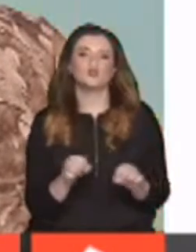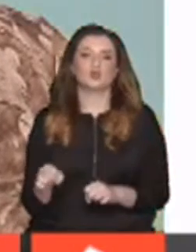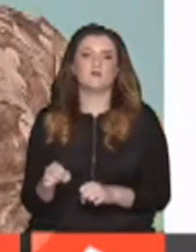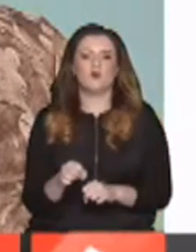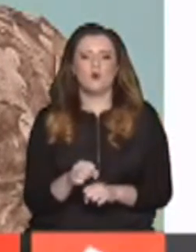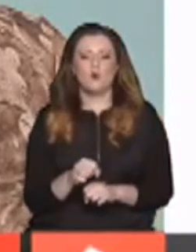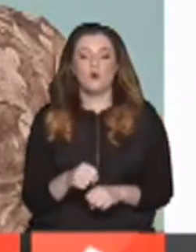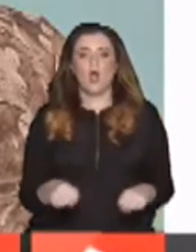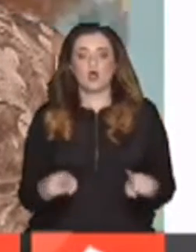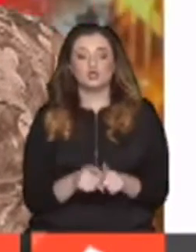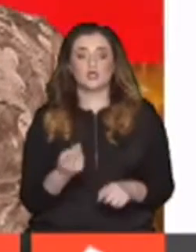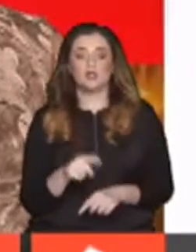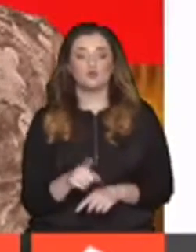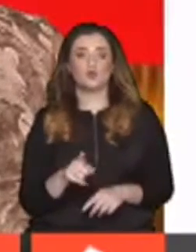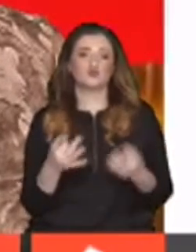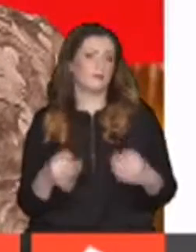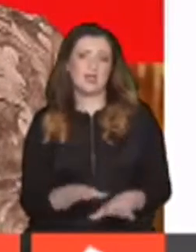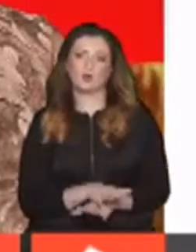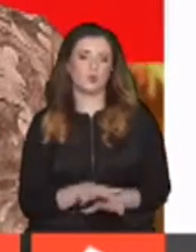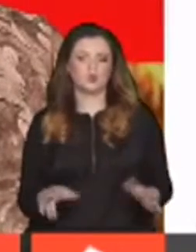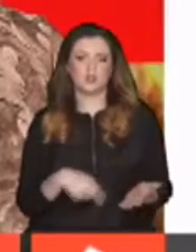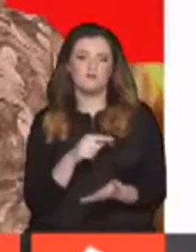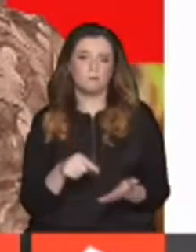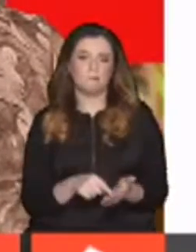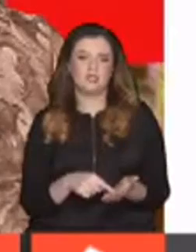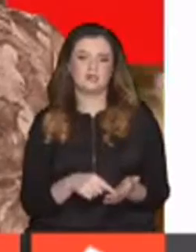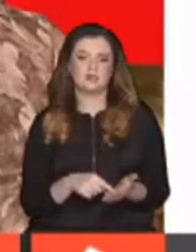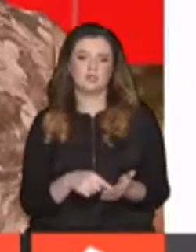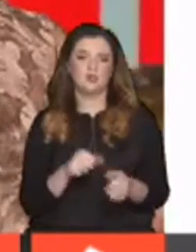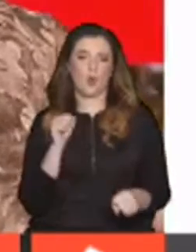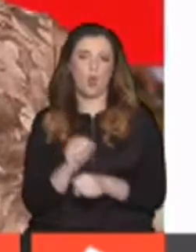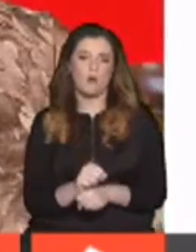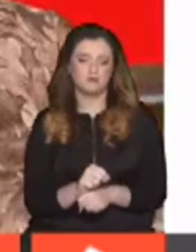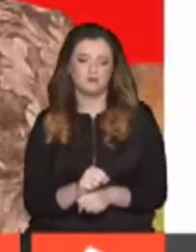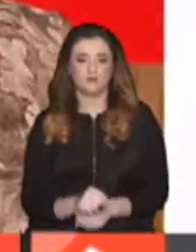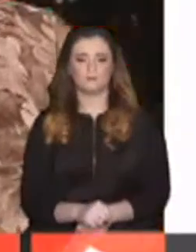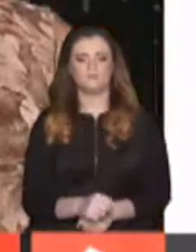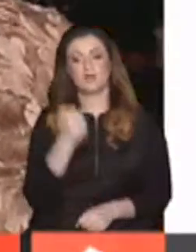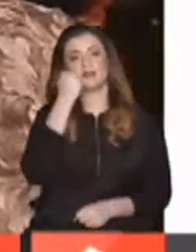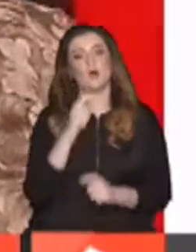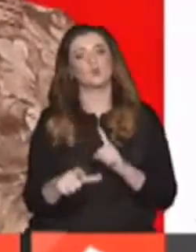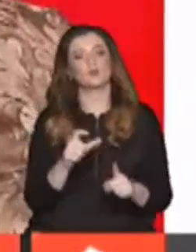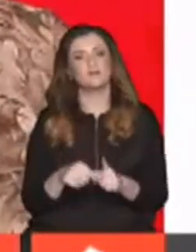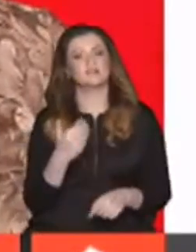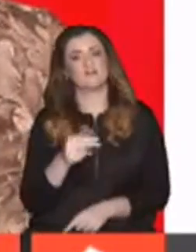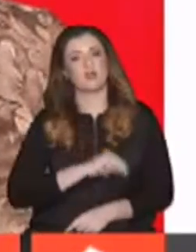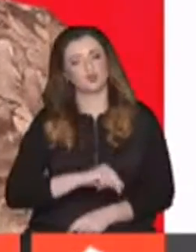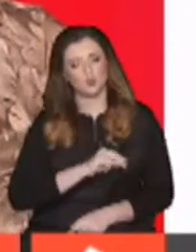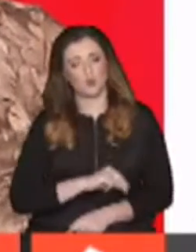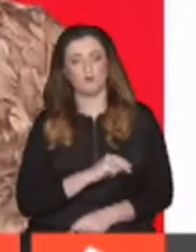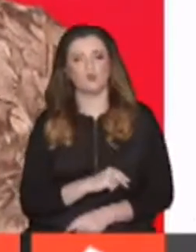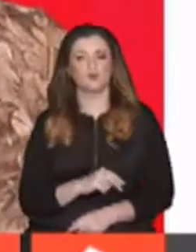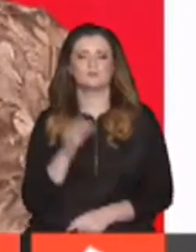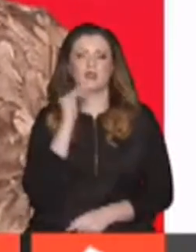адже для того, щоб не допустити в місті колапсу. Дякуємо вам за відповіді і за вашу роботу.